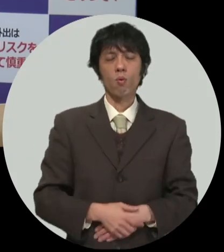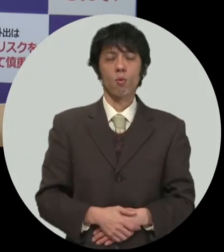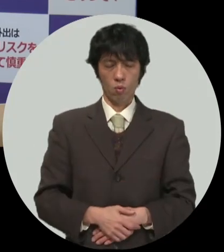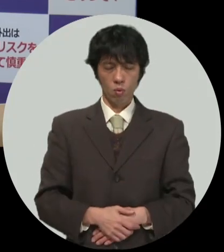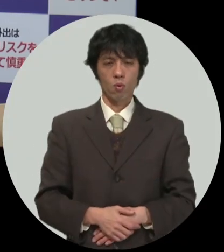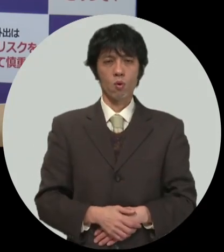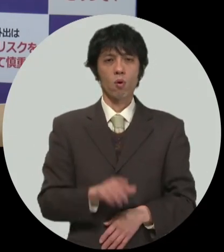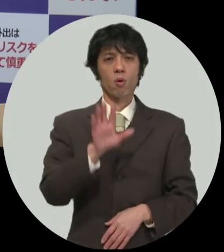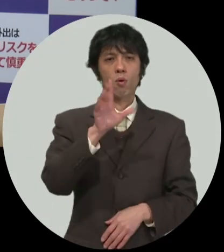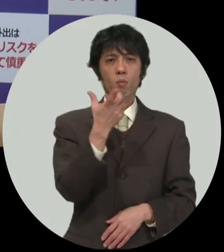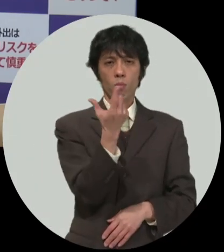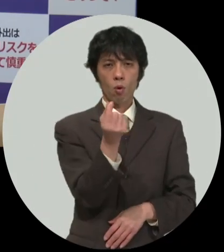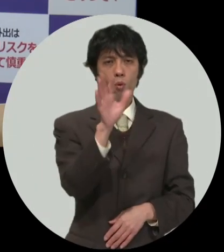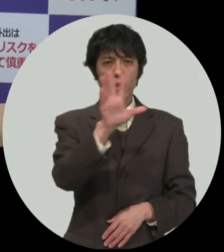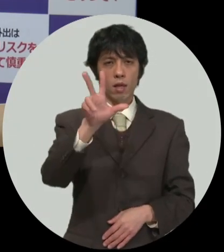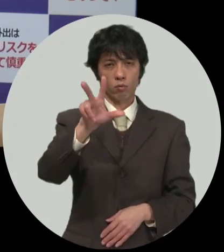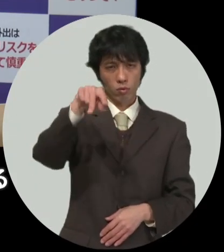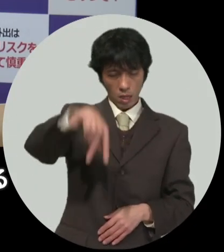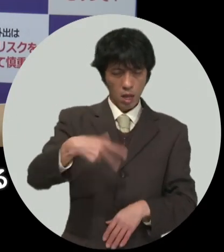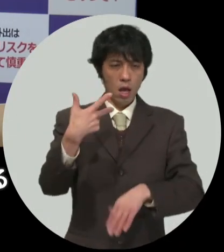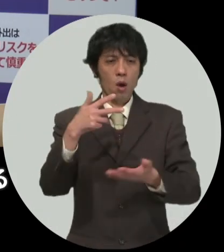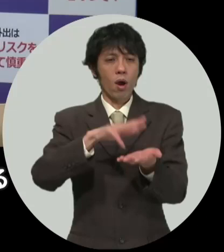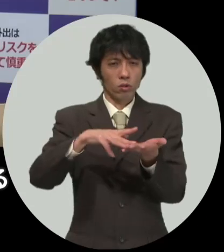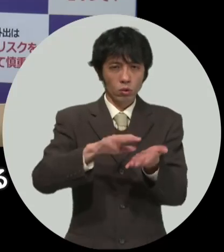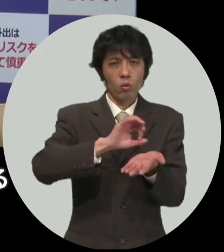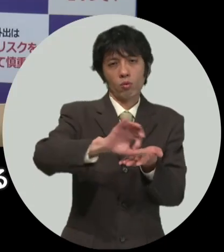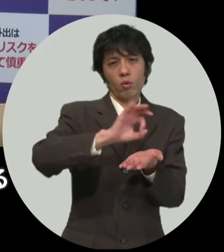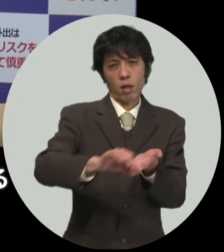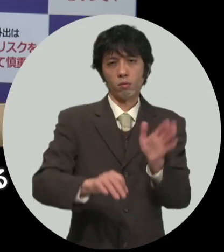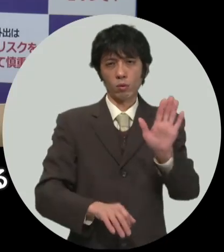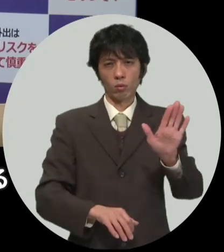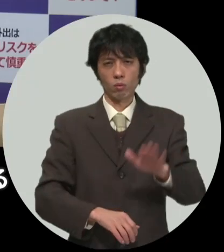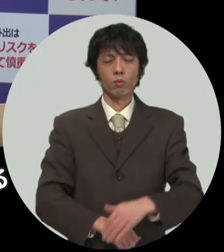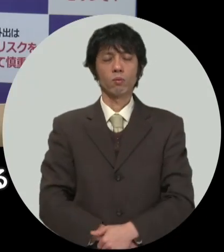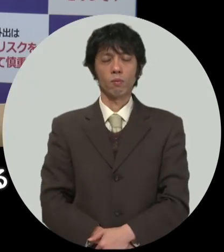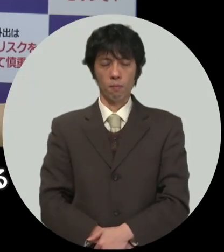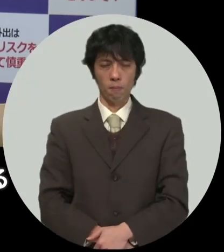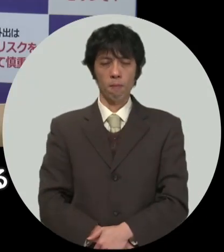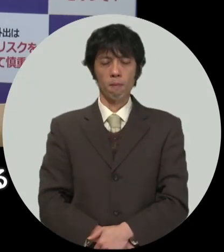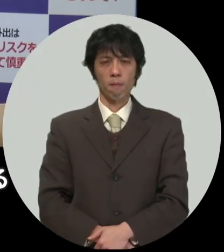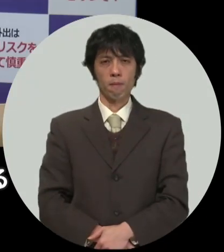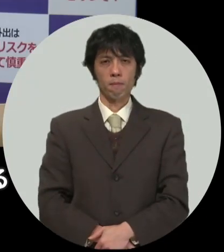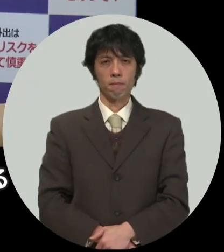製のワクチンを使う予定でございます。なお対象については、